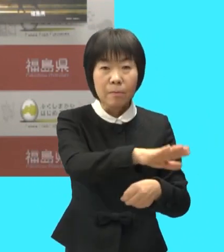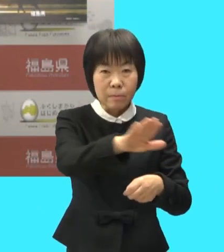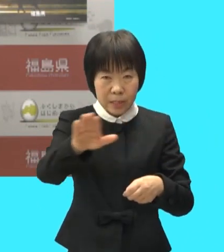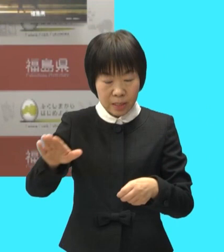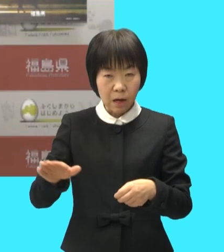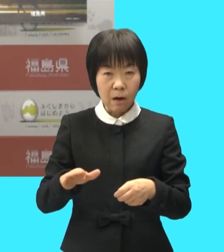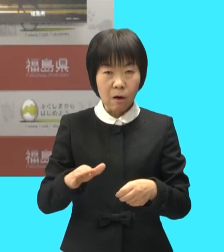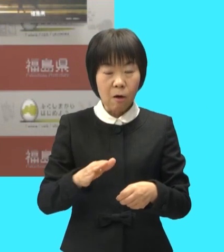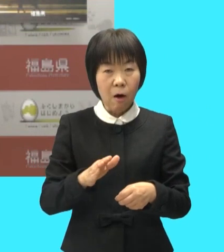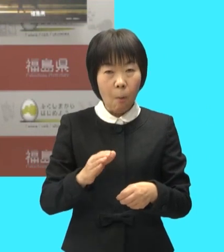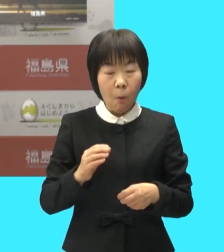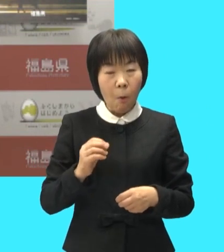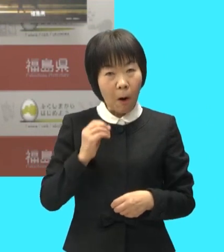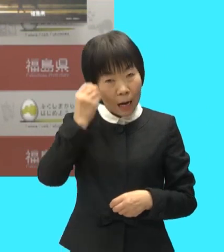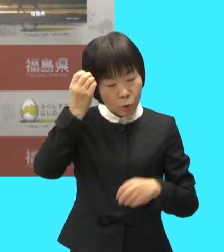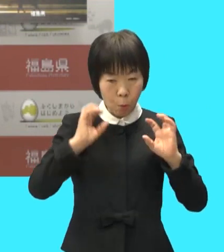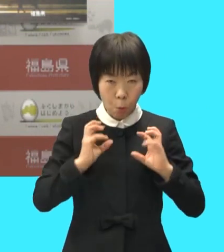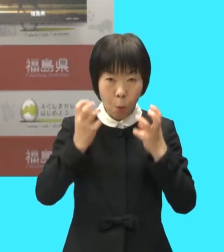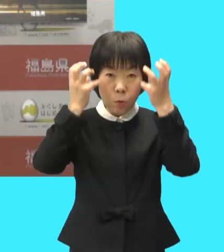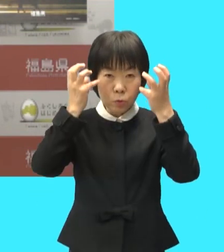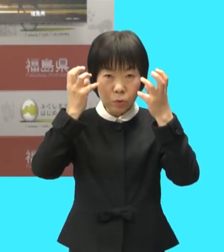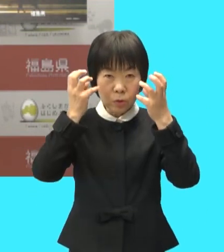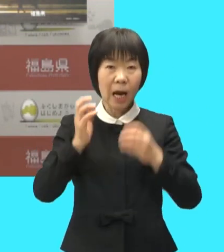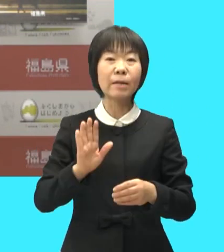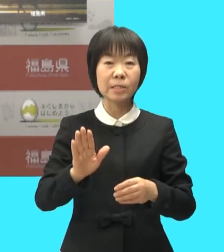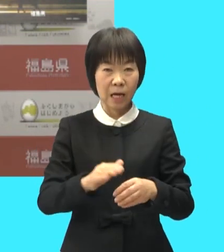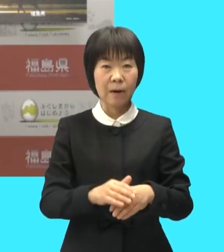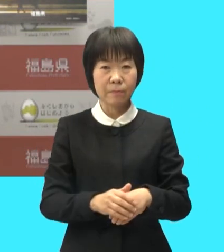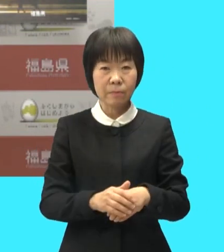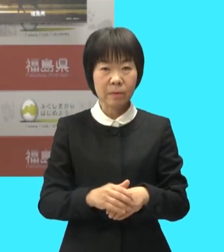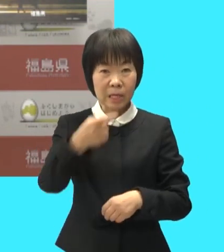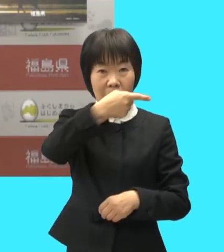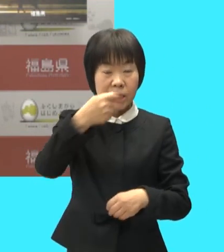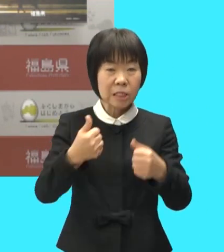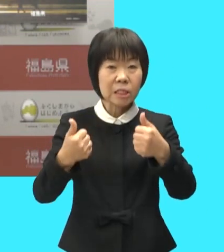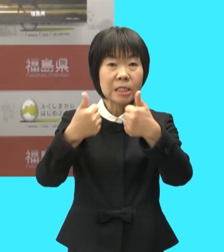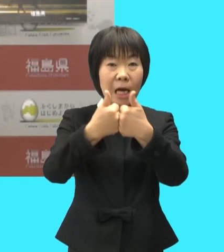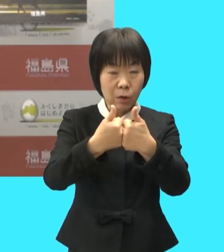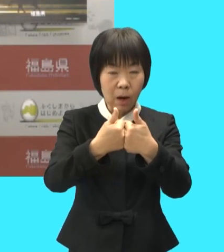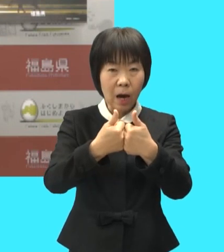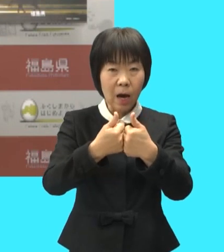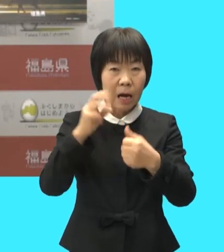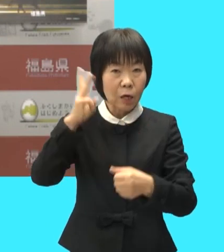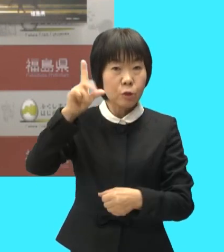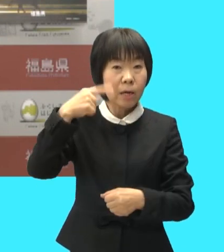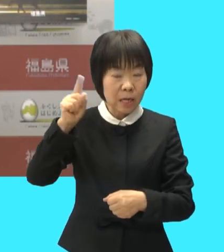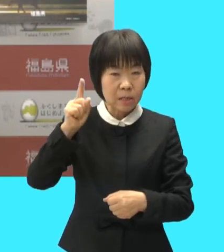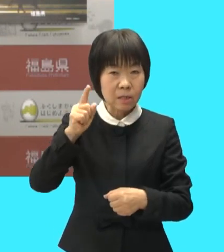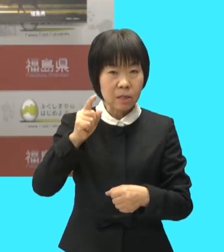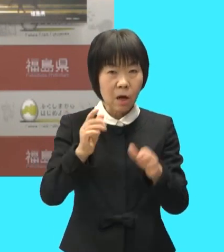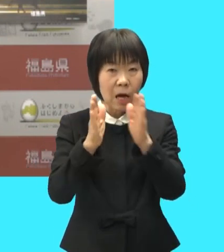な感動と興奮を覚えています。第一試合は鹿児島の神村学